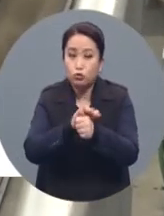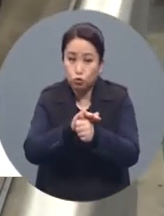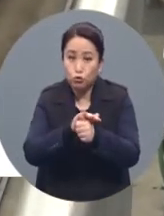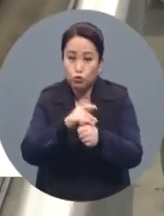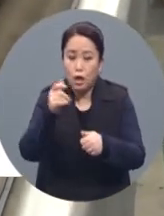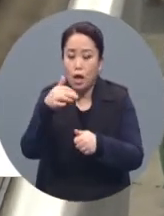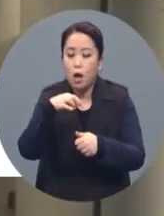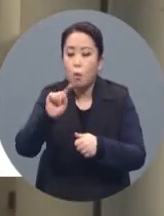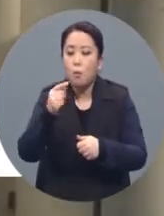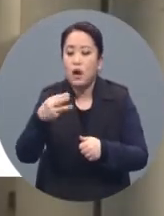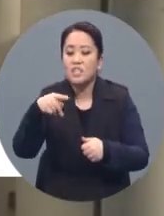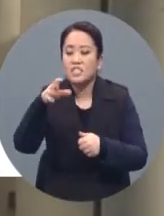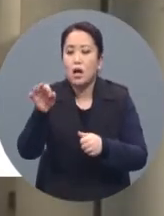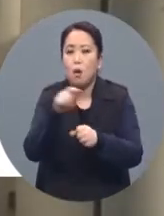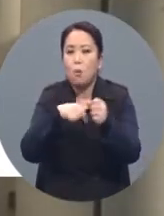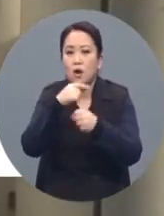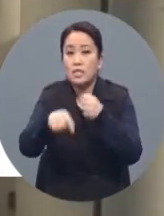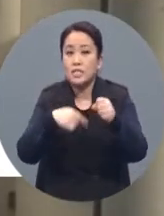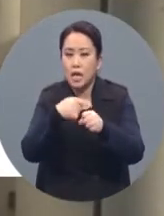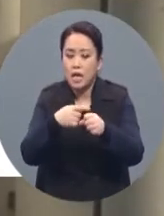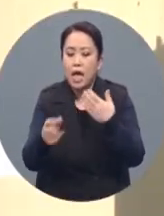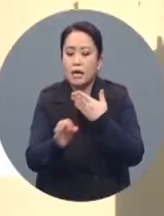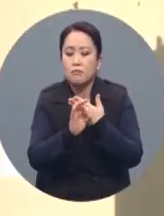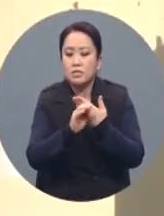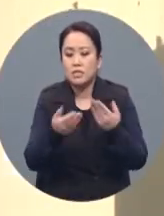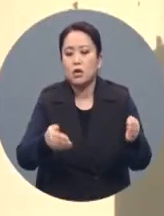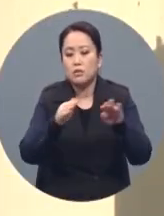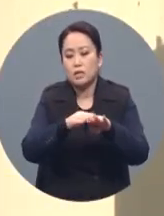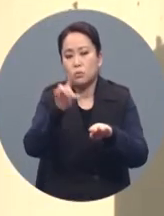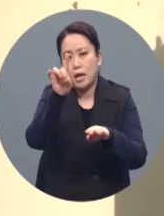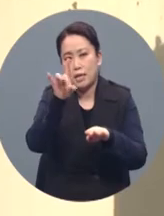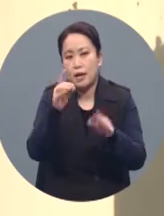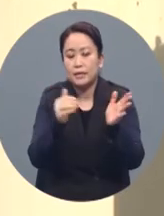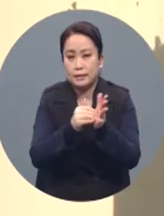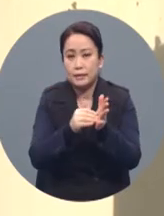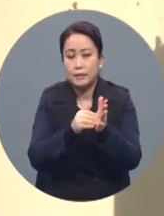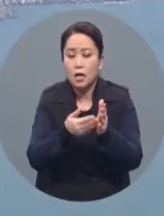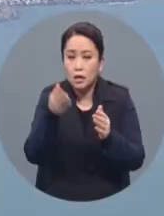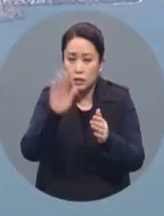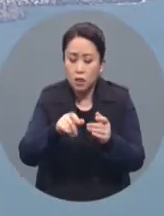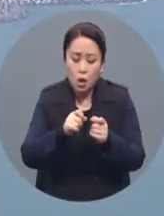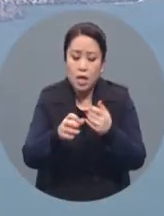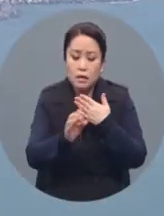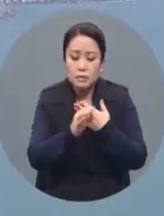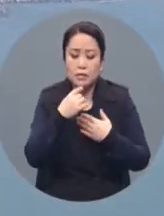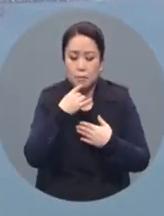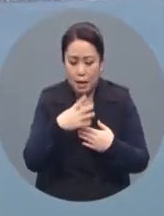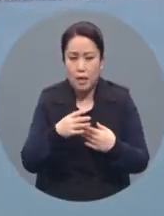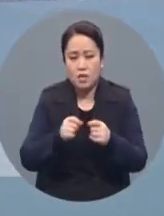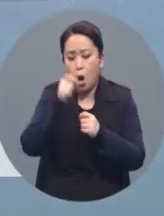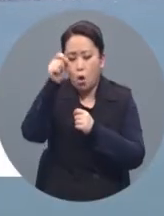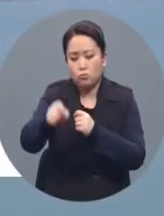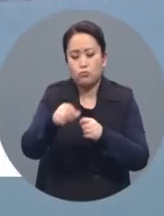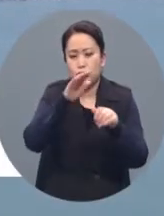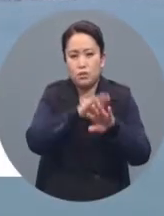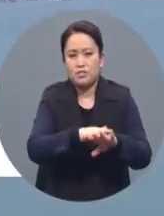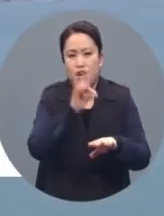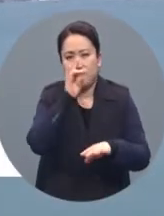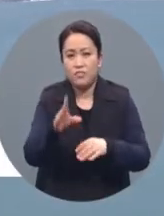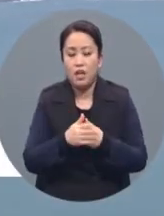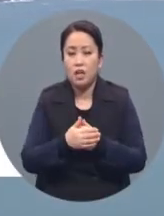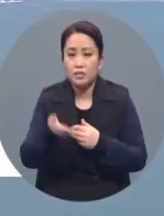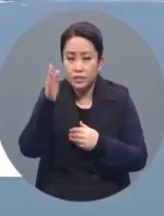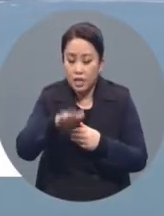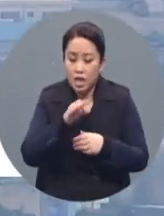유일합니다 말그대로 임시저장 일뿐 연구 저장을 할 수 없습니다 그런데 여당 구리 원전 부지